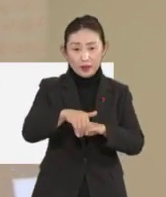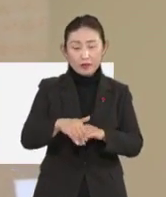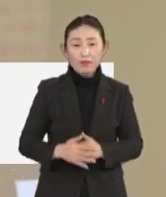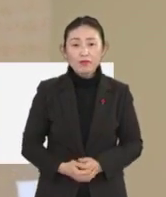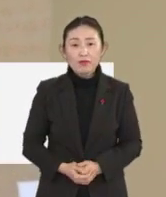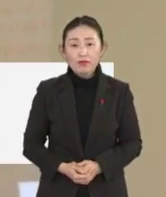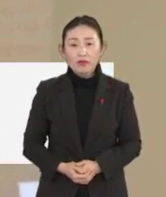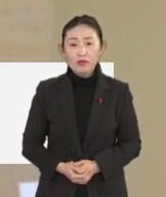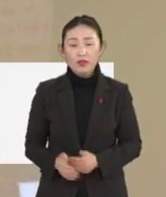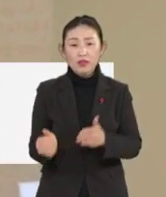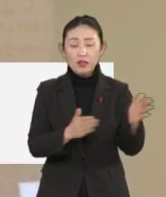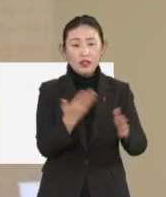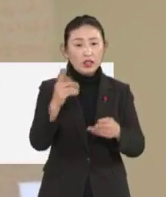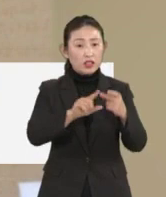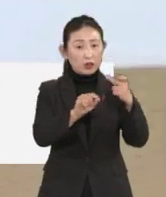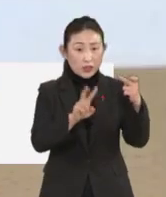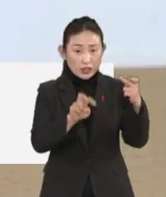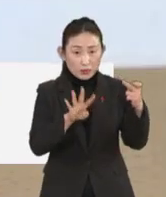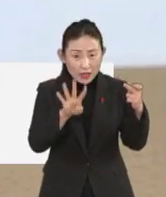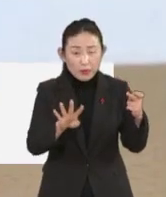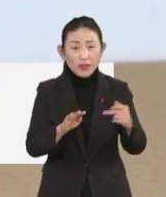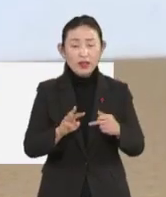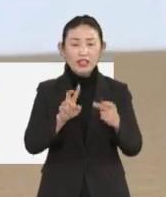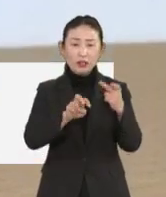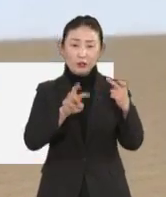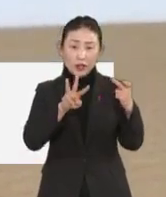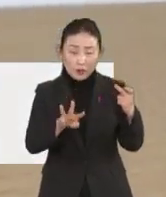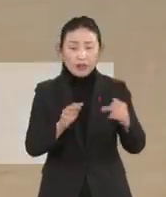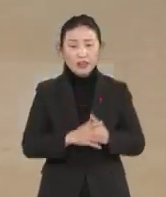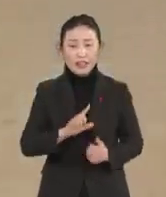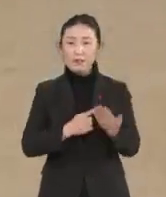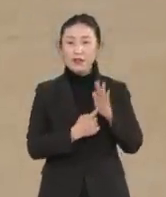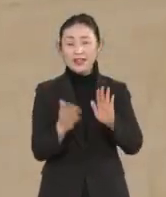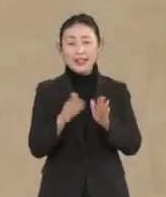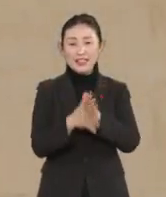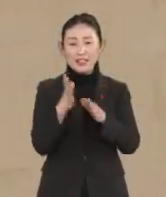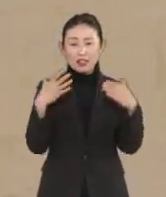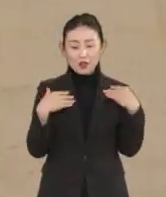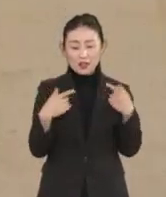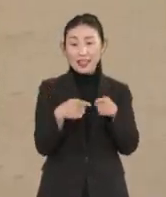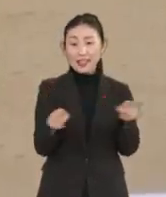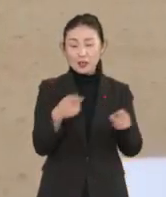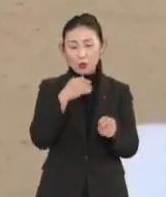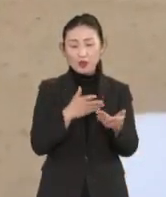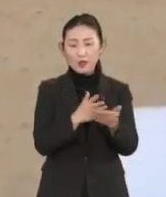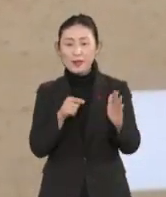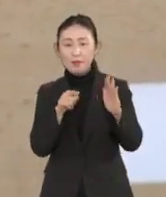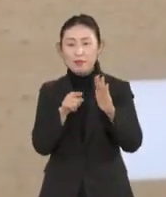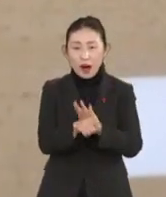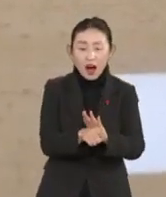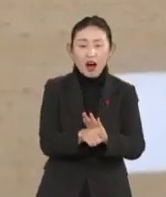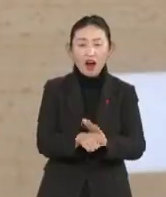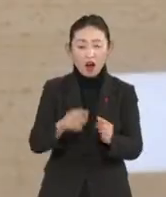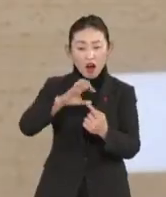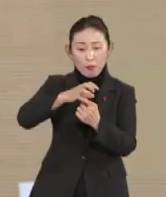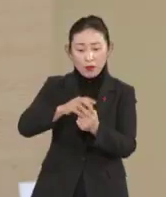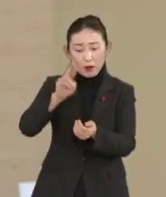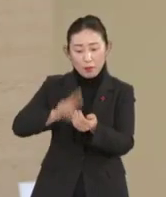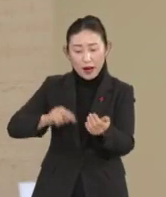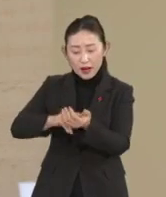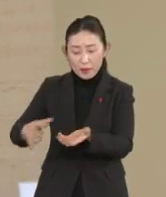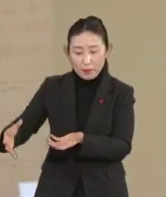예정입니다 지난 23일에도 한 익명의 기부자가 시청 1층 복지정책과에 버섯을 팔아 모은